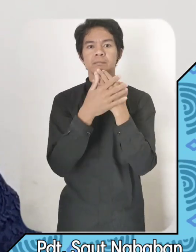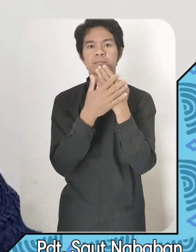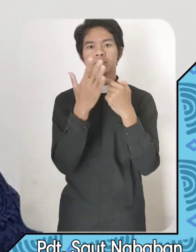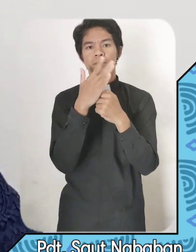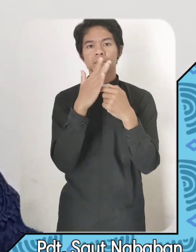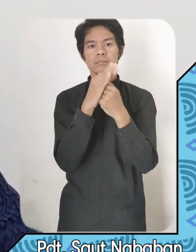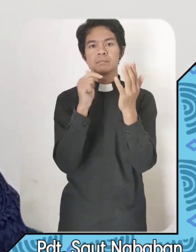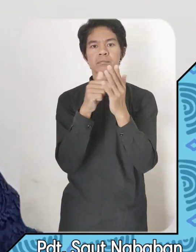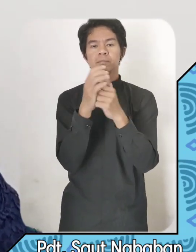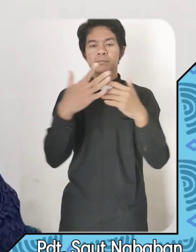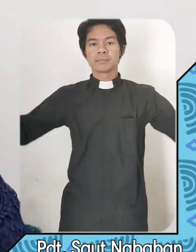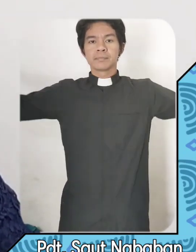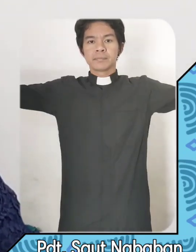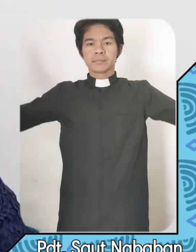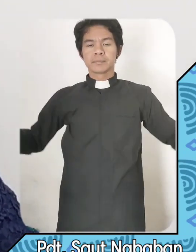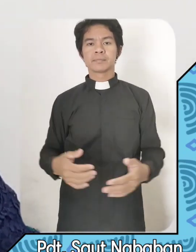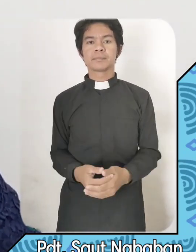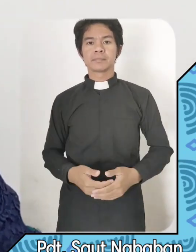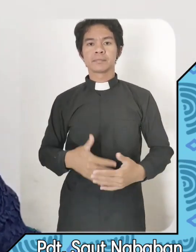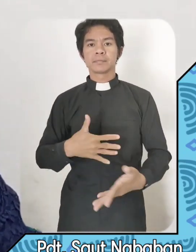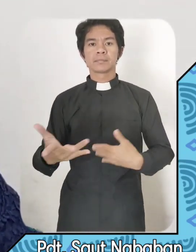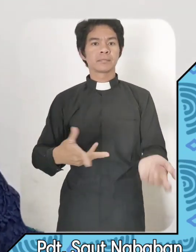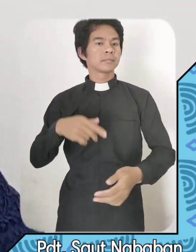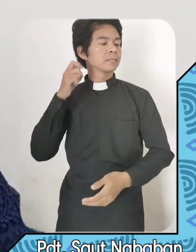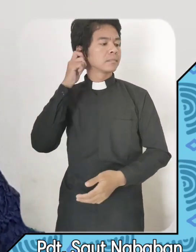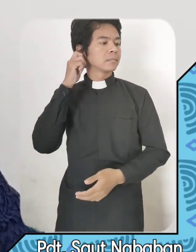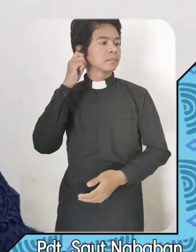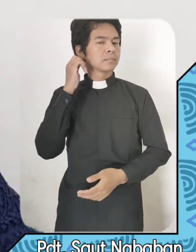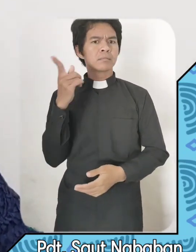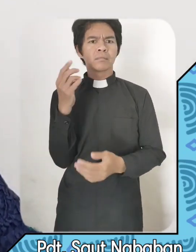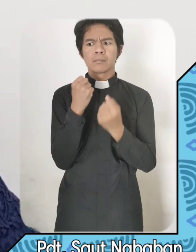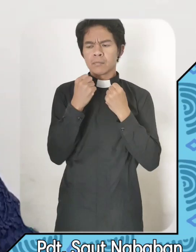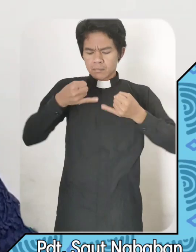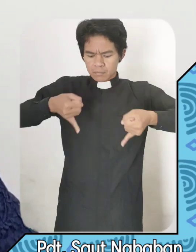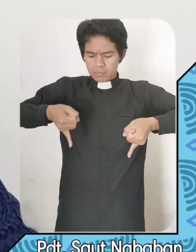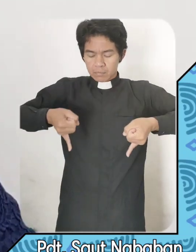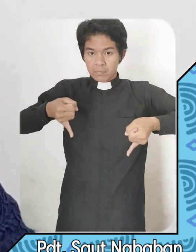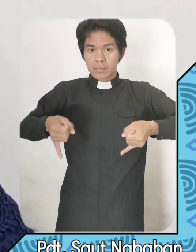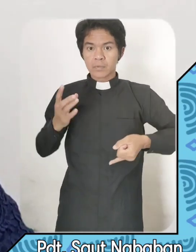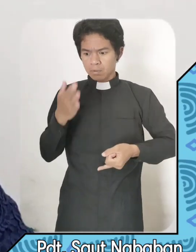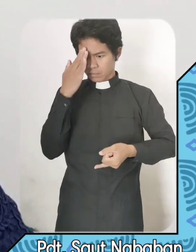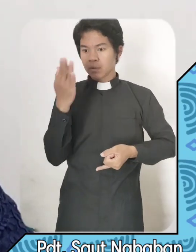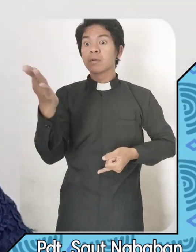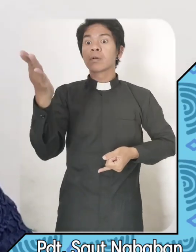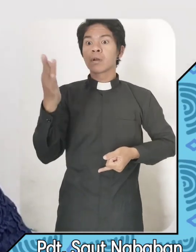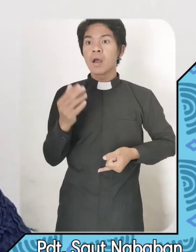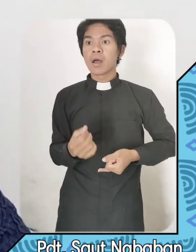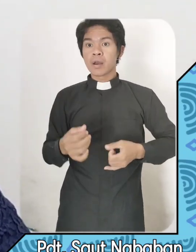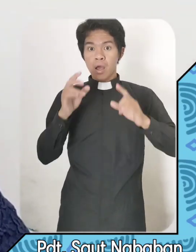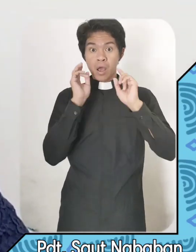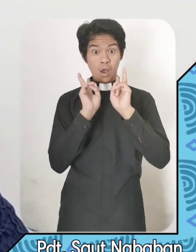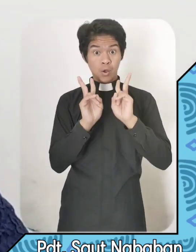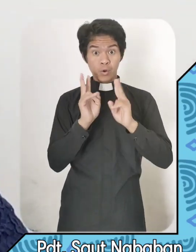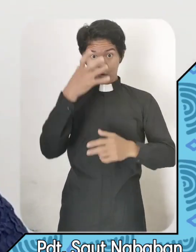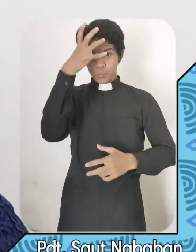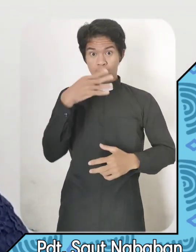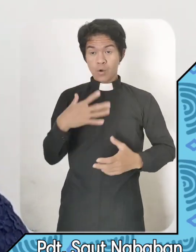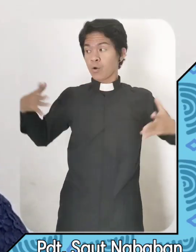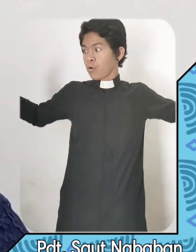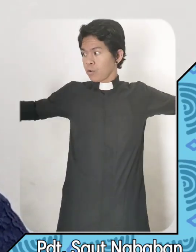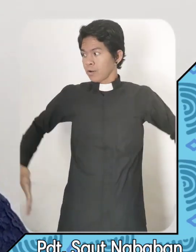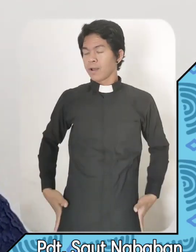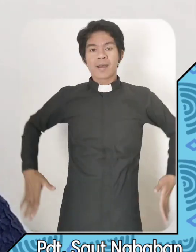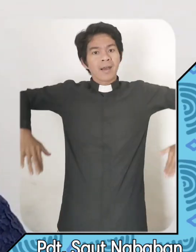Saudara-saudara yang dikasihi Tuhan Yesus Kristus, para perempuan itu takut ketika melihat ada dua sosok yang